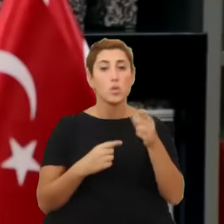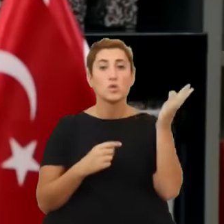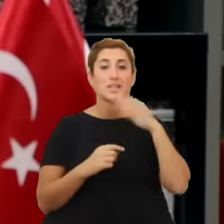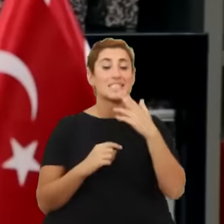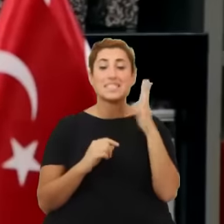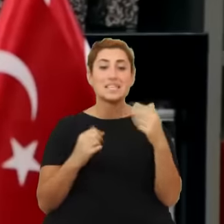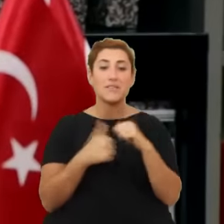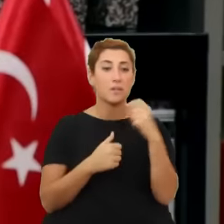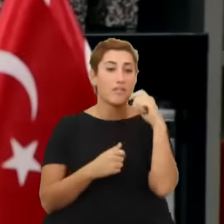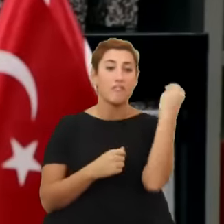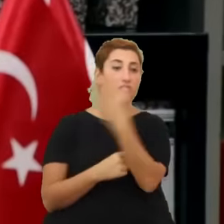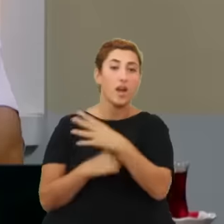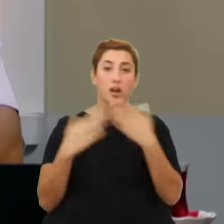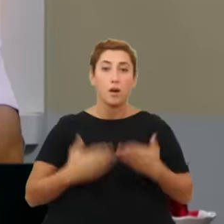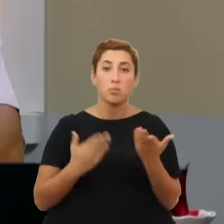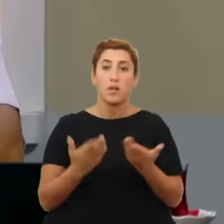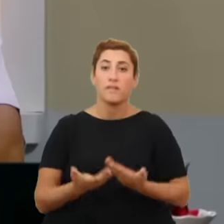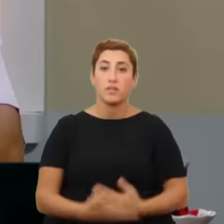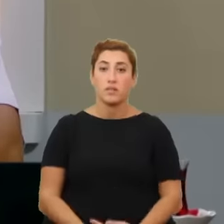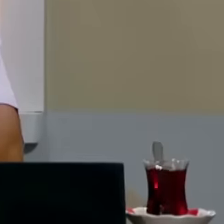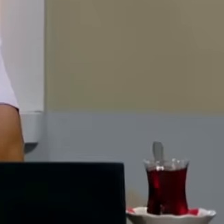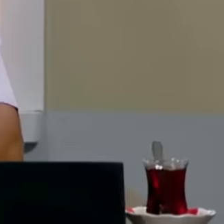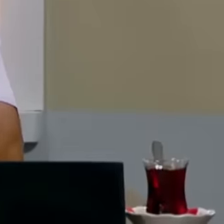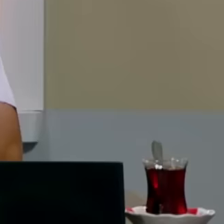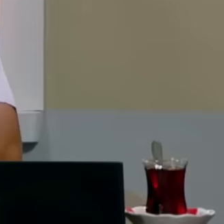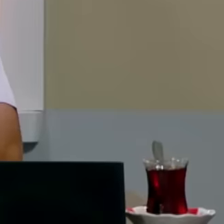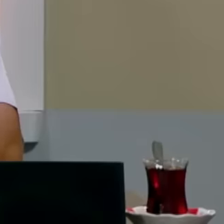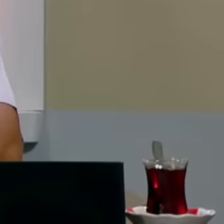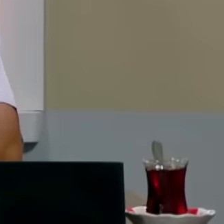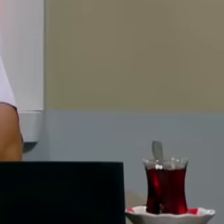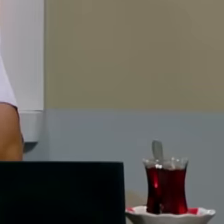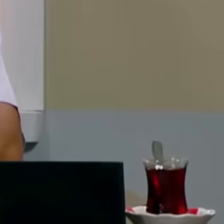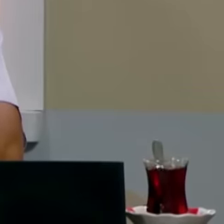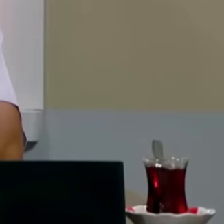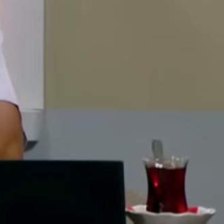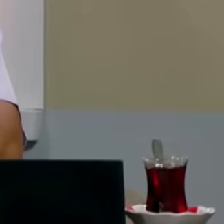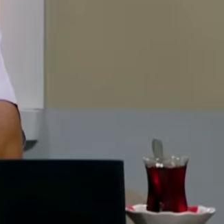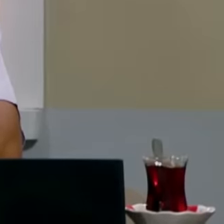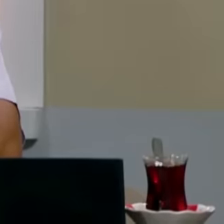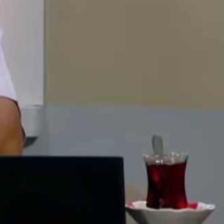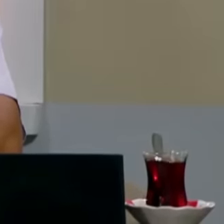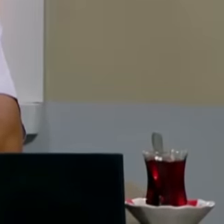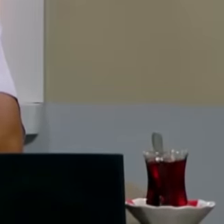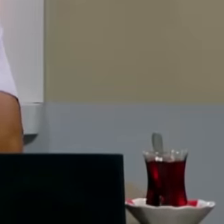sonra kızı nasıl verdin ona ya? Fehmi tükürdüğünü yaladığından köşeye sıkıştı.